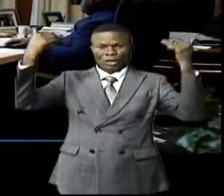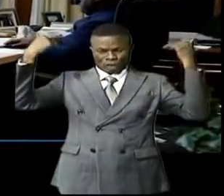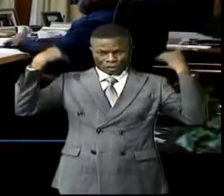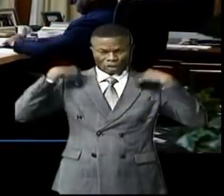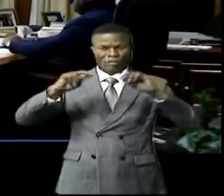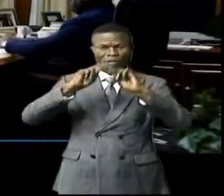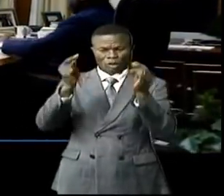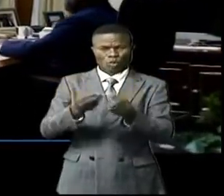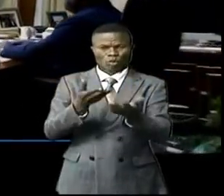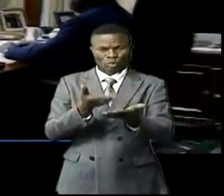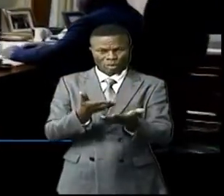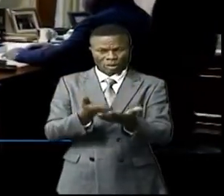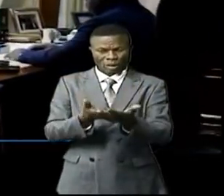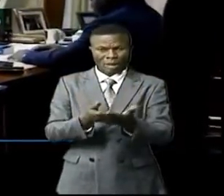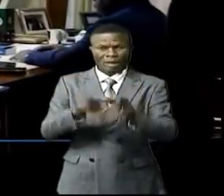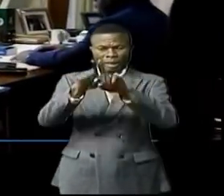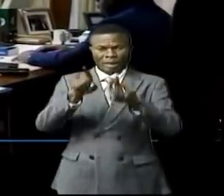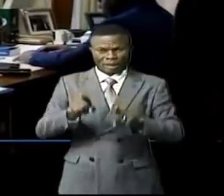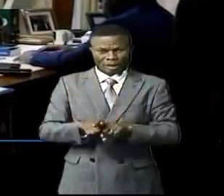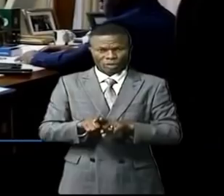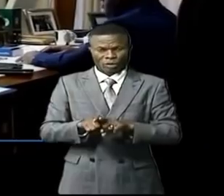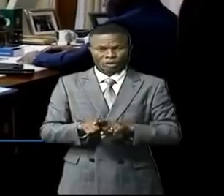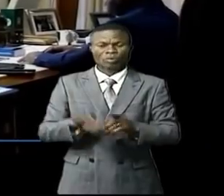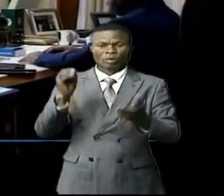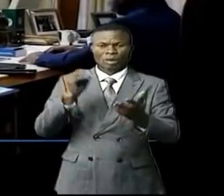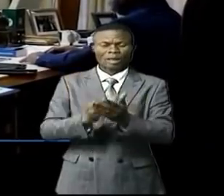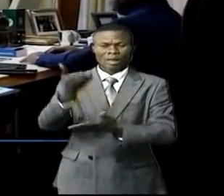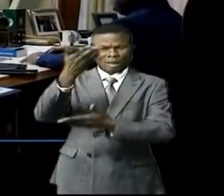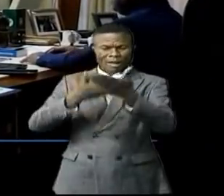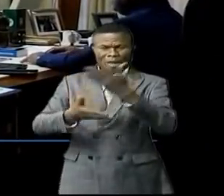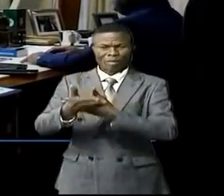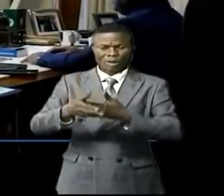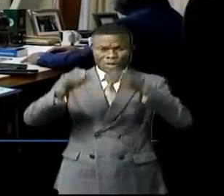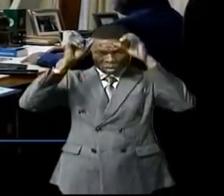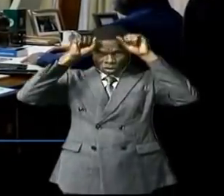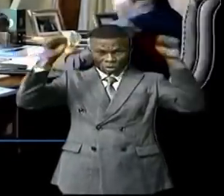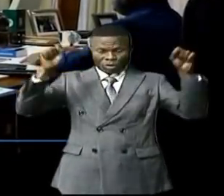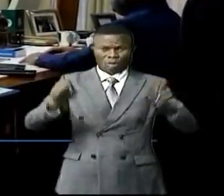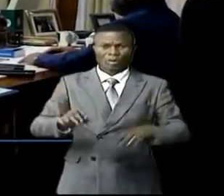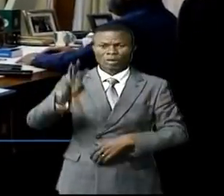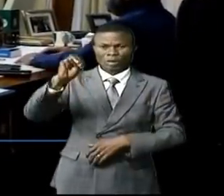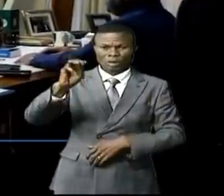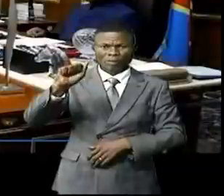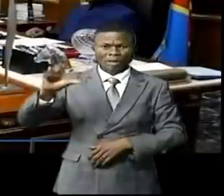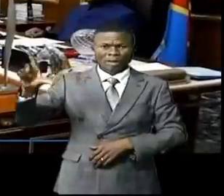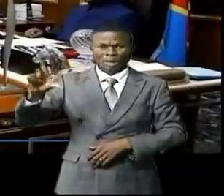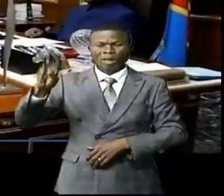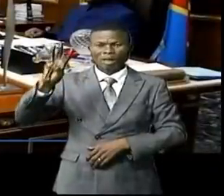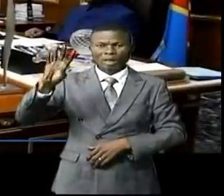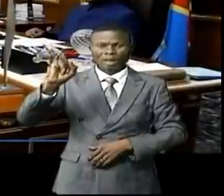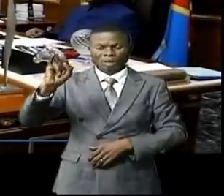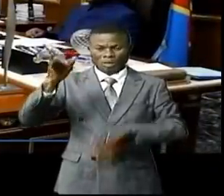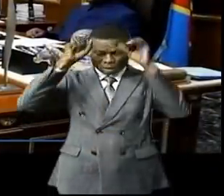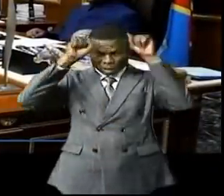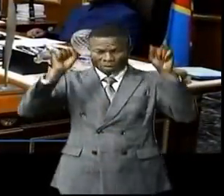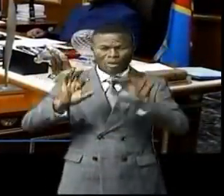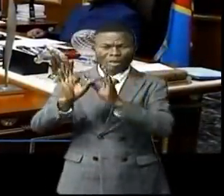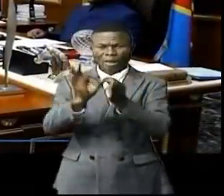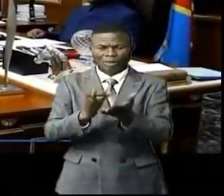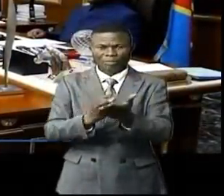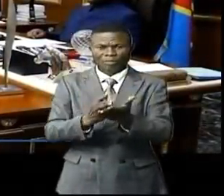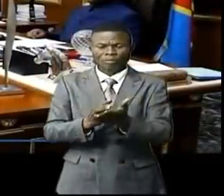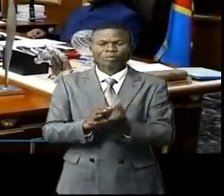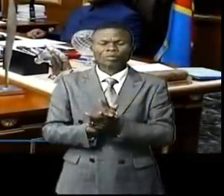cette organisation sous-régionale, succédant ainsi au président du Malawi et président en exercice de la SADC,